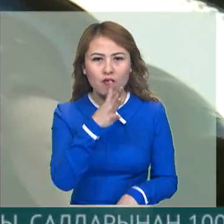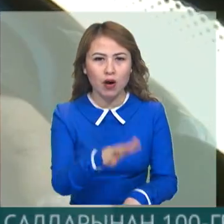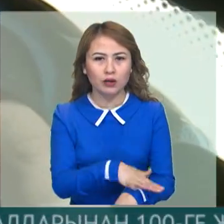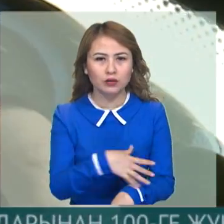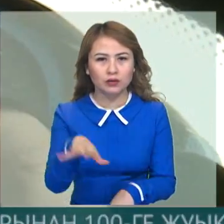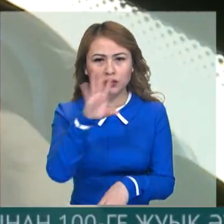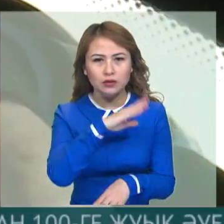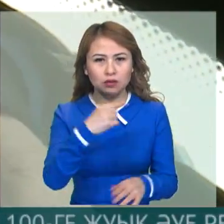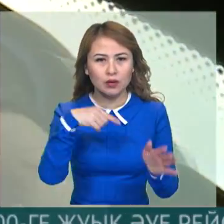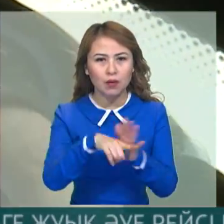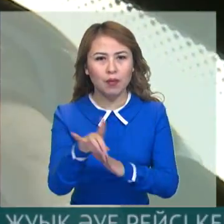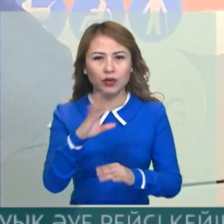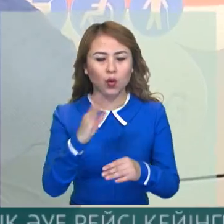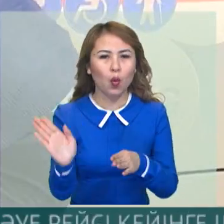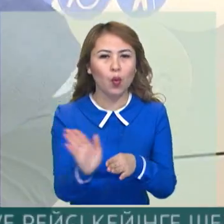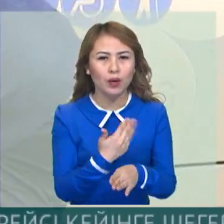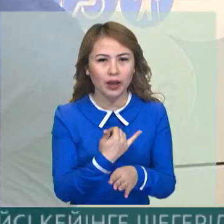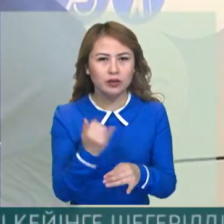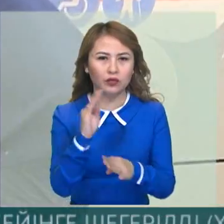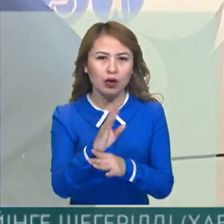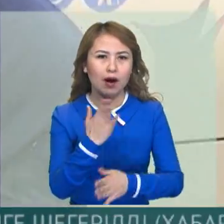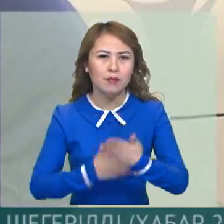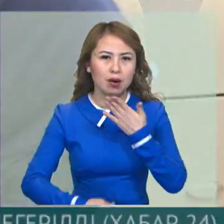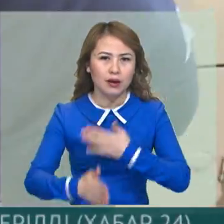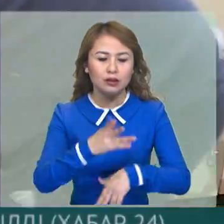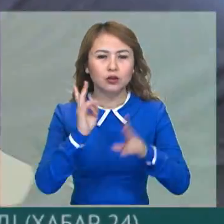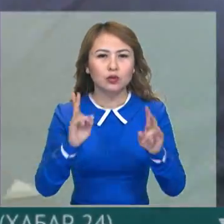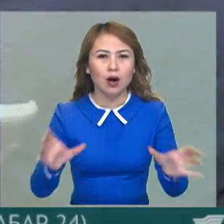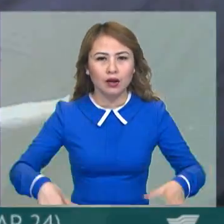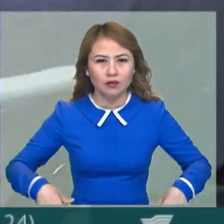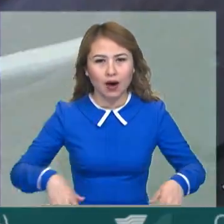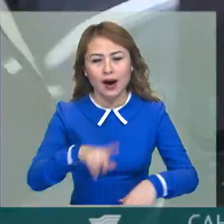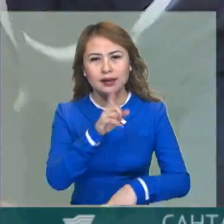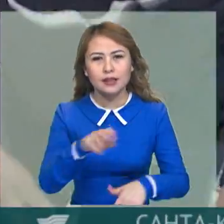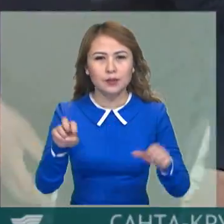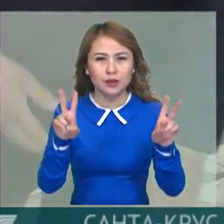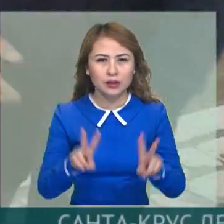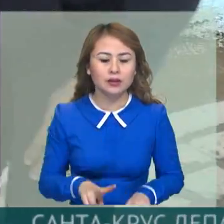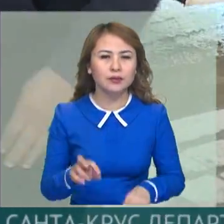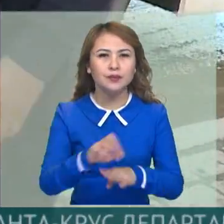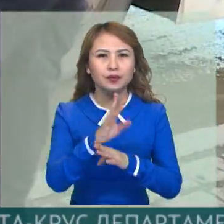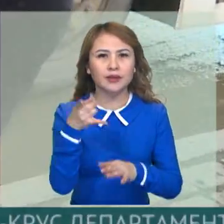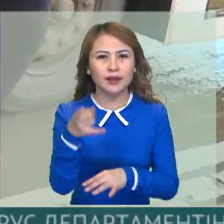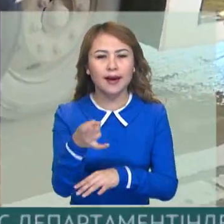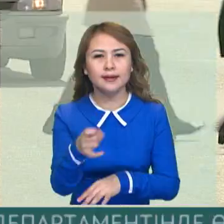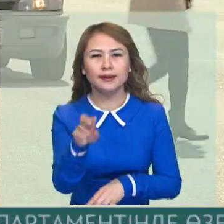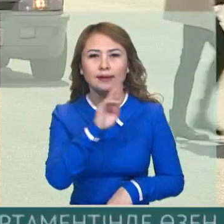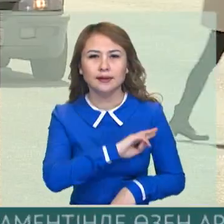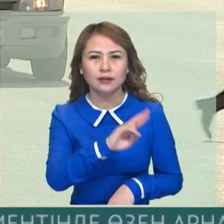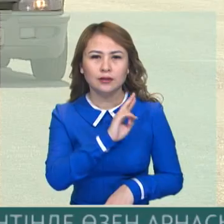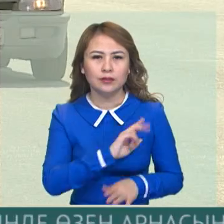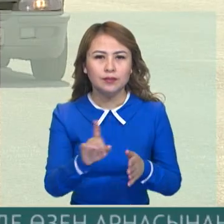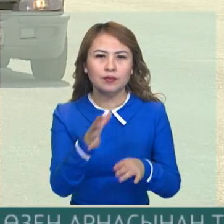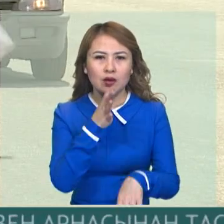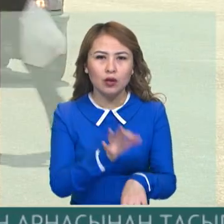көтеру механизмі алынып тастылған. Сондықтан мүгедек арбасына таңылған азаматтар арнайы жабдықталған такси қызметінің көлігін